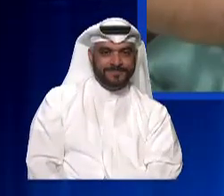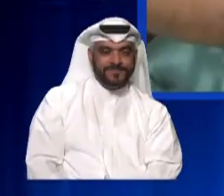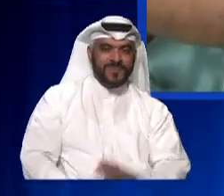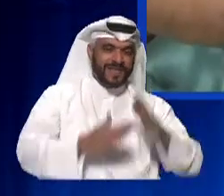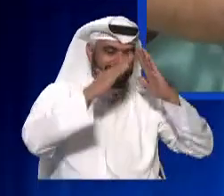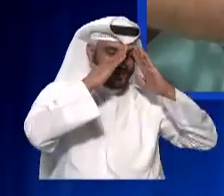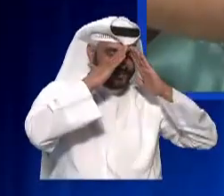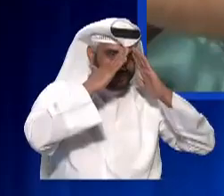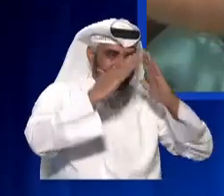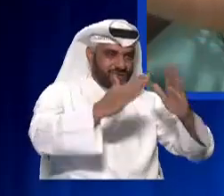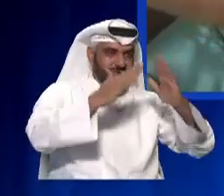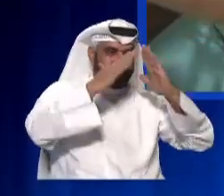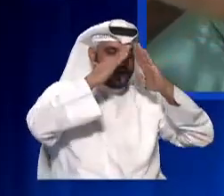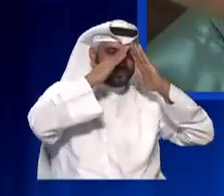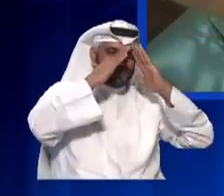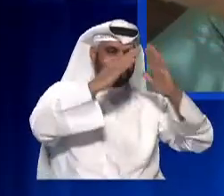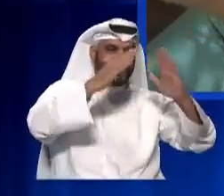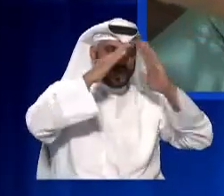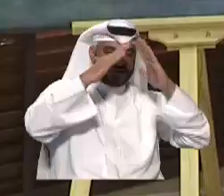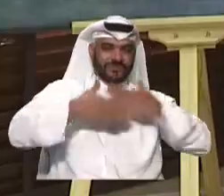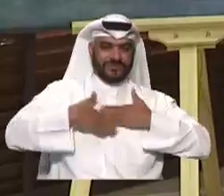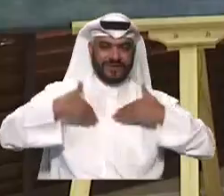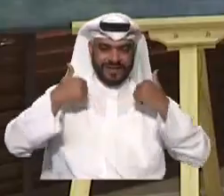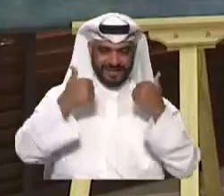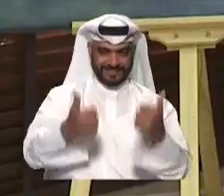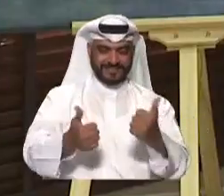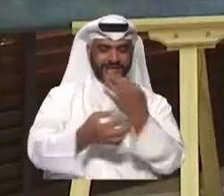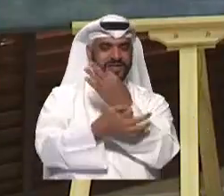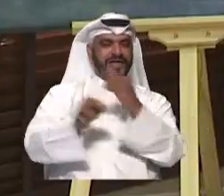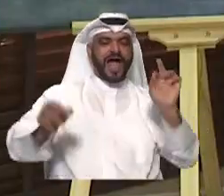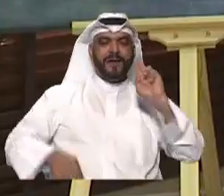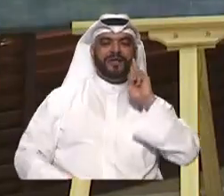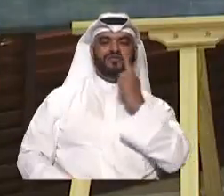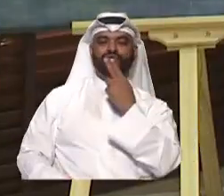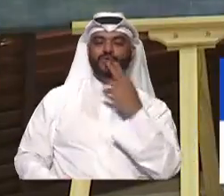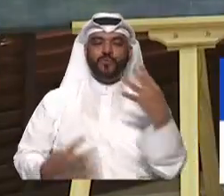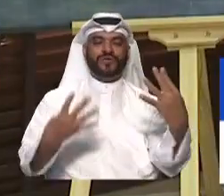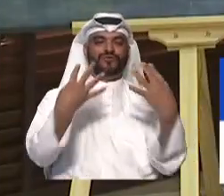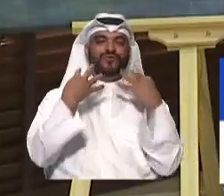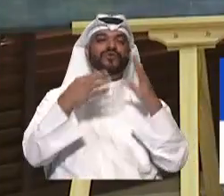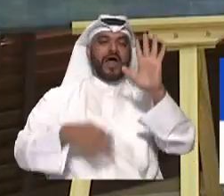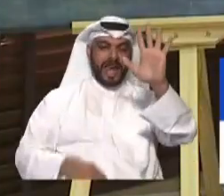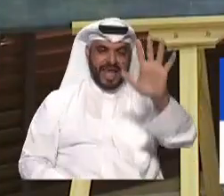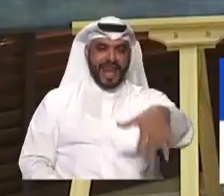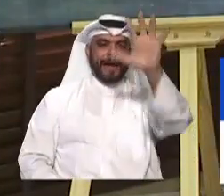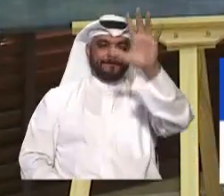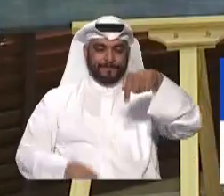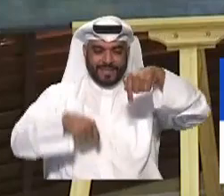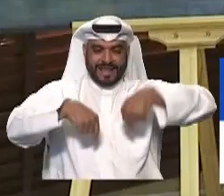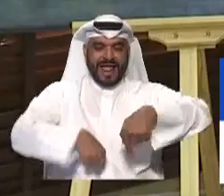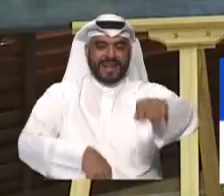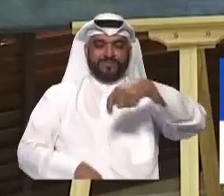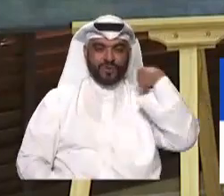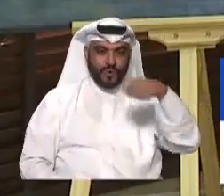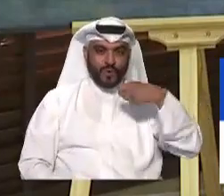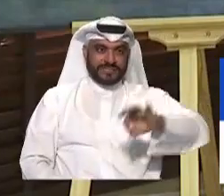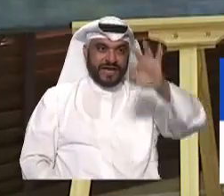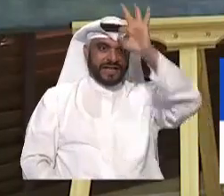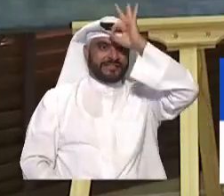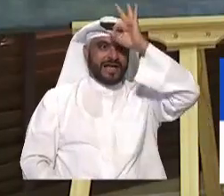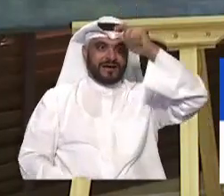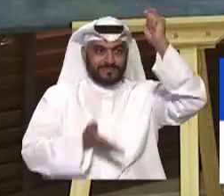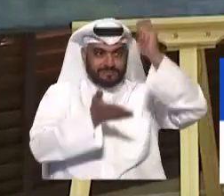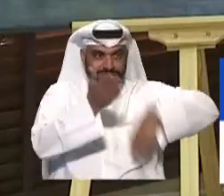شكرا للزميلة فاطمة، مسي عليك بالخير ومسي على السادة المشاهدين. بالفعل دور كبير اليوم لوزارة الداخلية وتحديدا